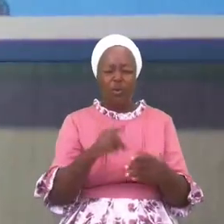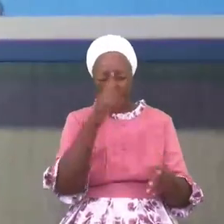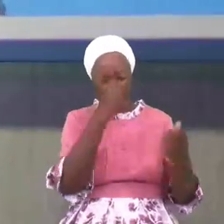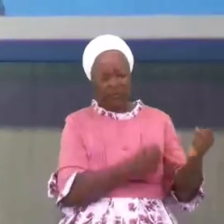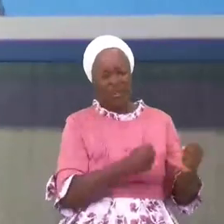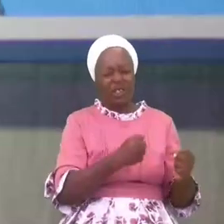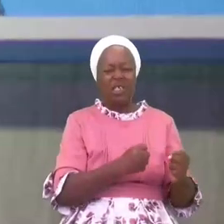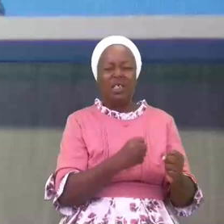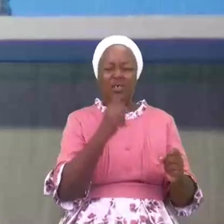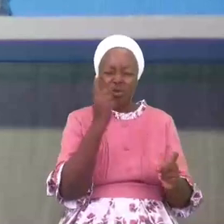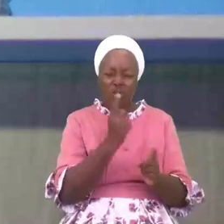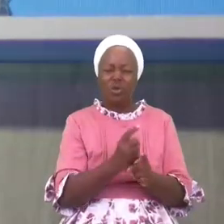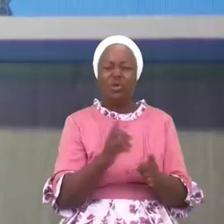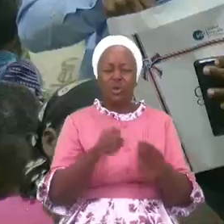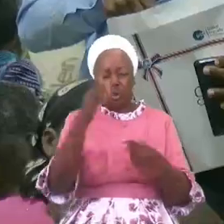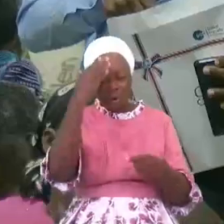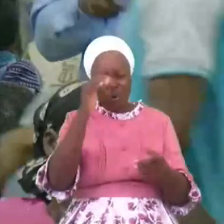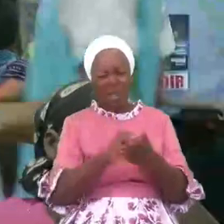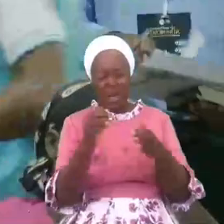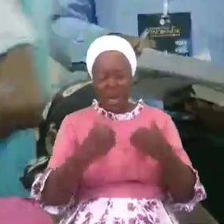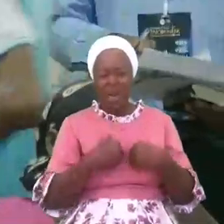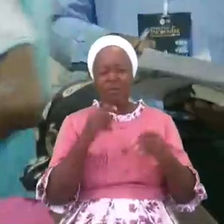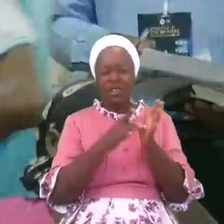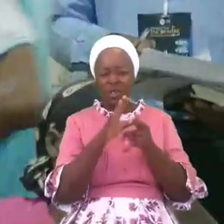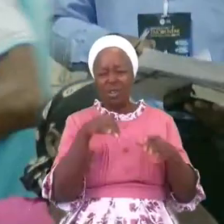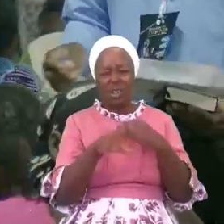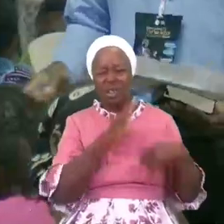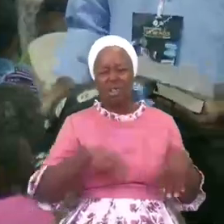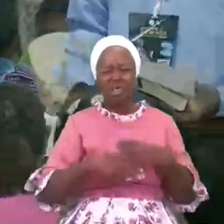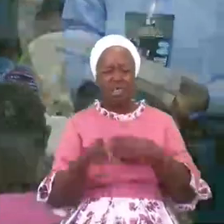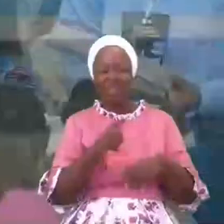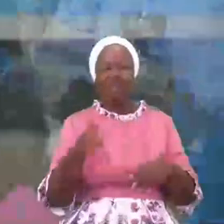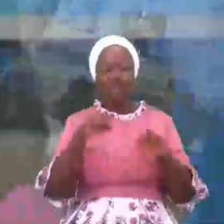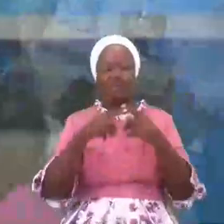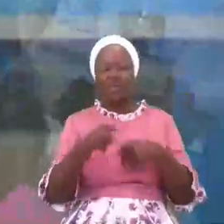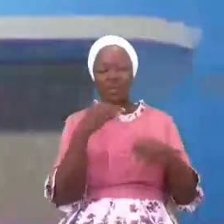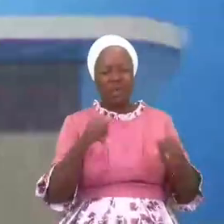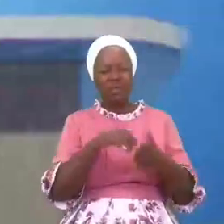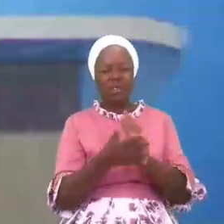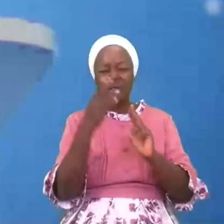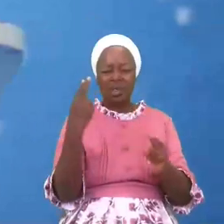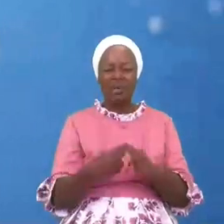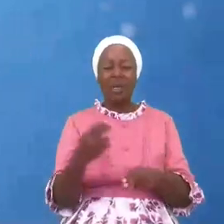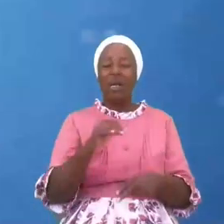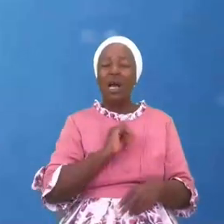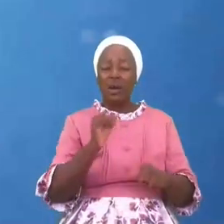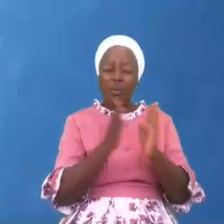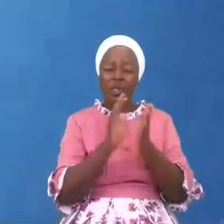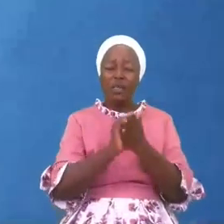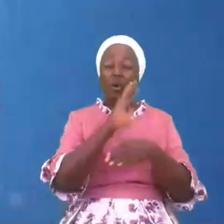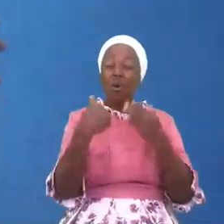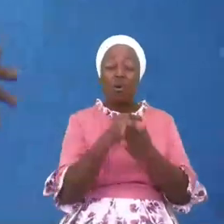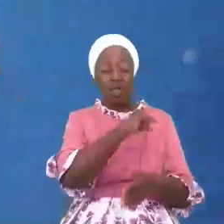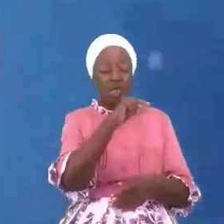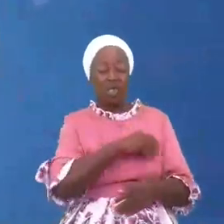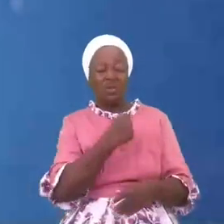la justification, tu leur accordes cela maintenant au nom de Jésus. Je prie que toute la